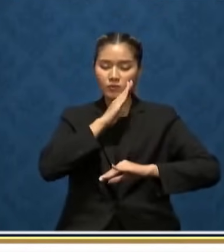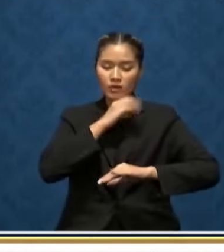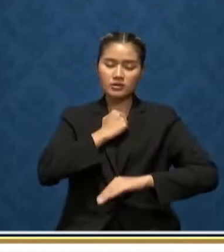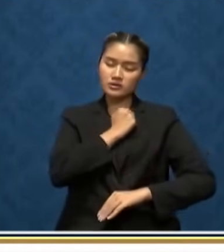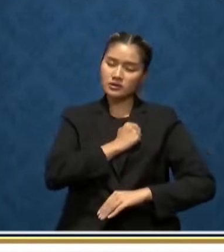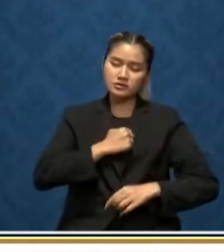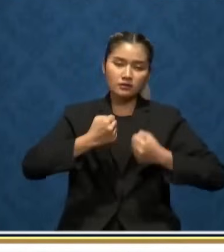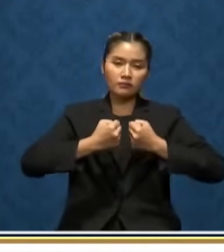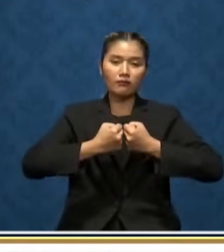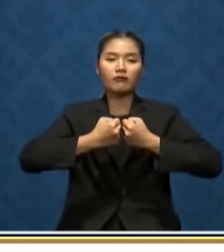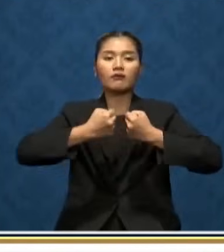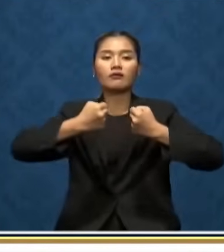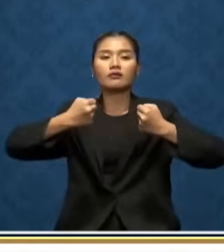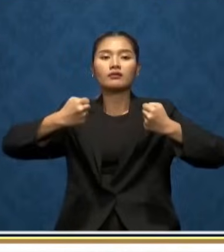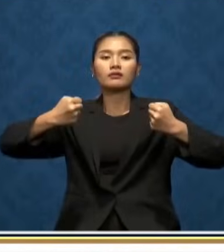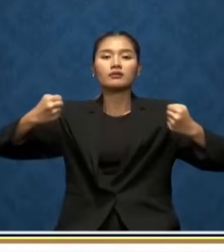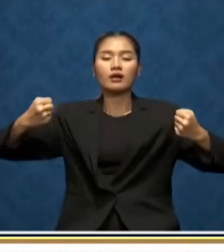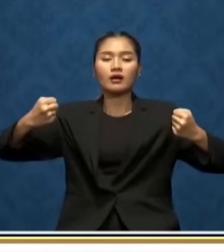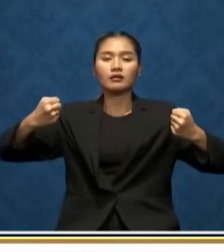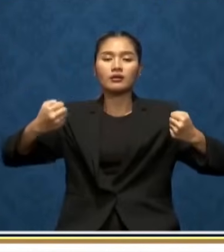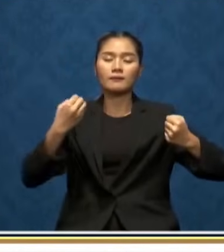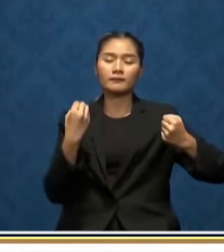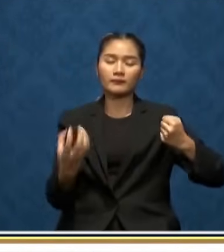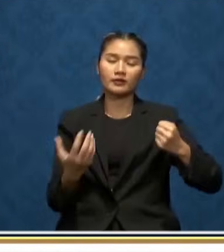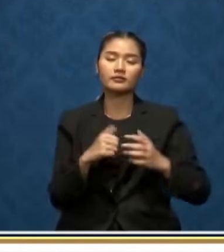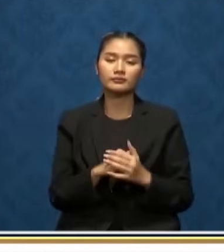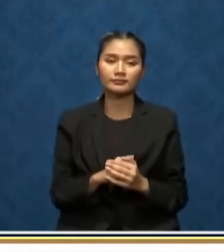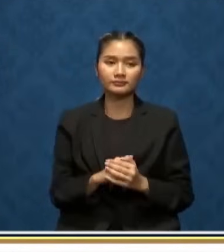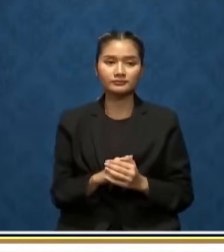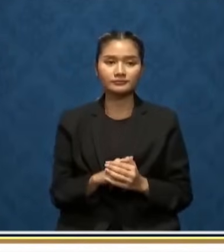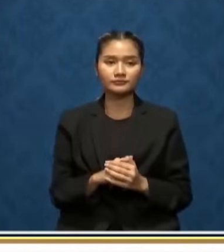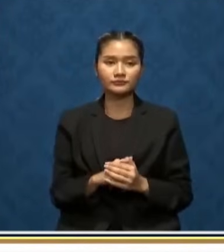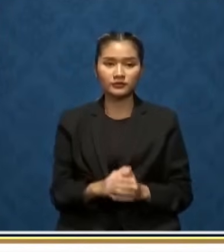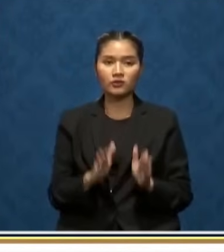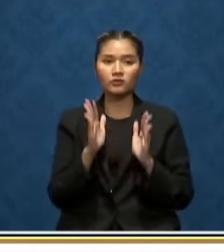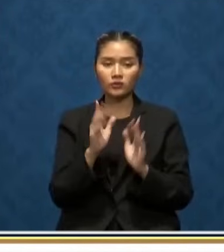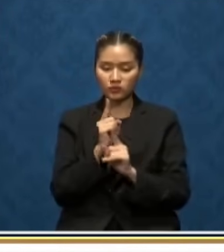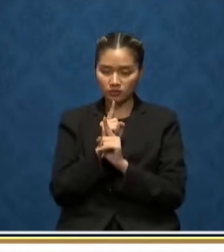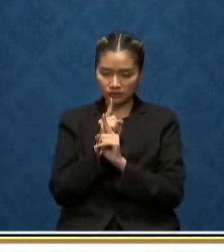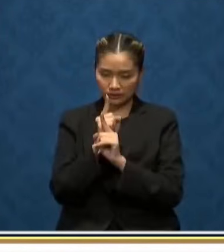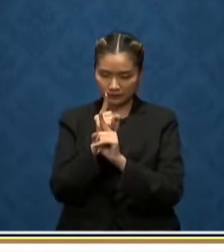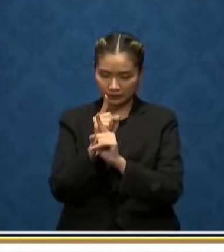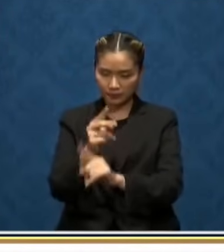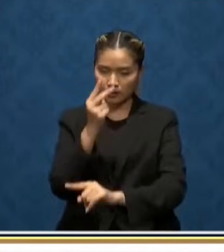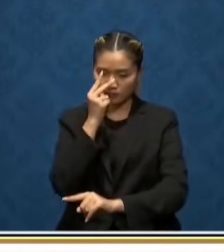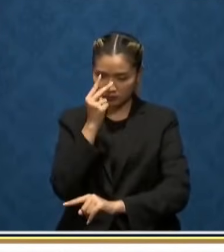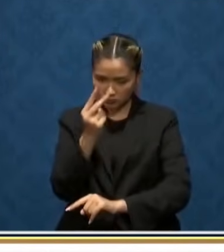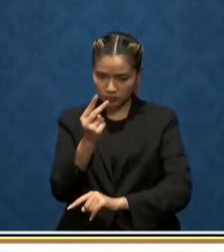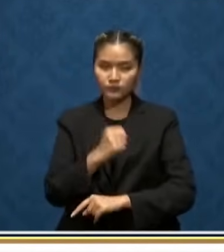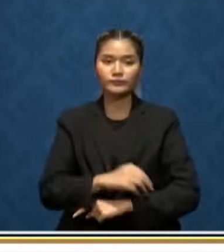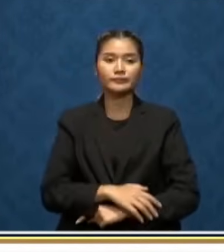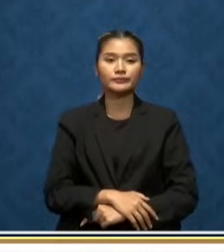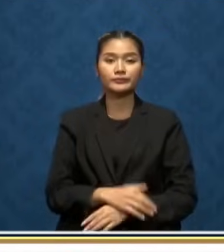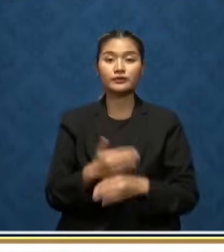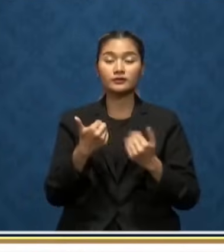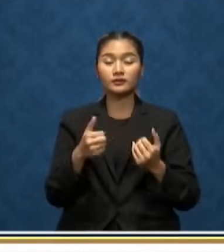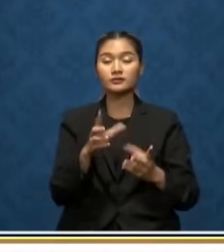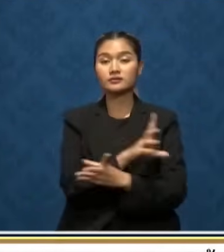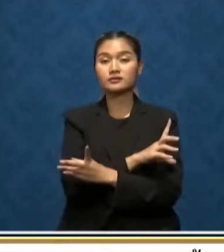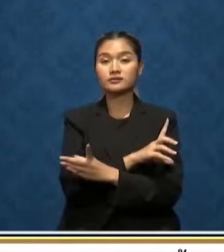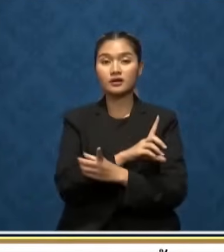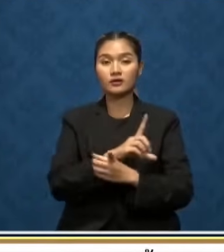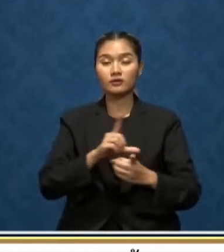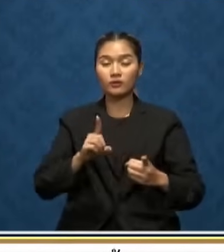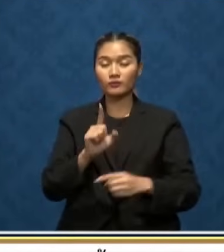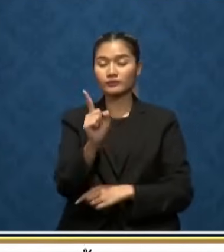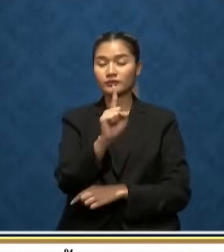างที่ท่านพูดผมไม่อยากจะพูดซ้ำมันทำให้คนเนี่ยติดตามและขณะเดียวกันที่สังคมมี